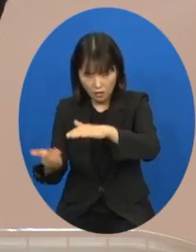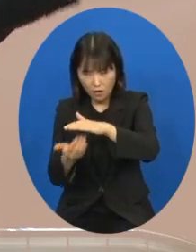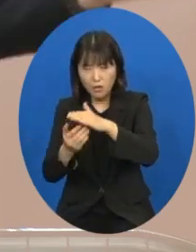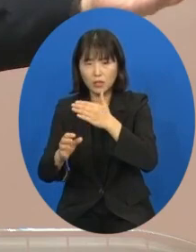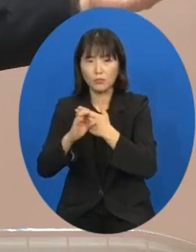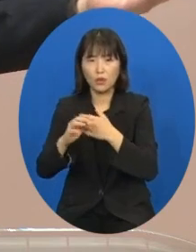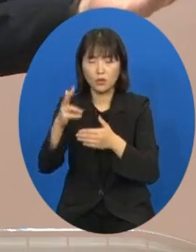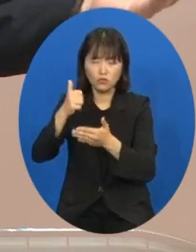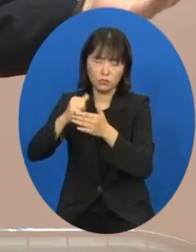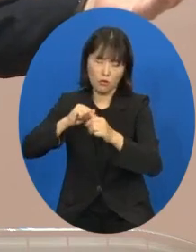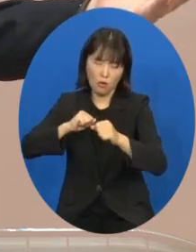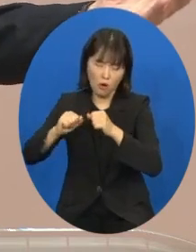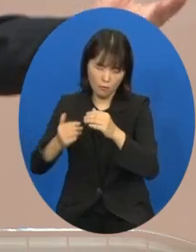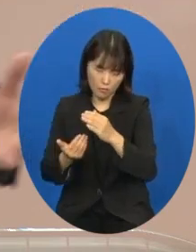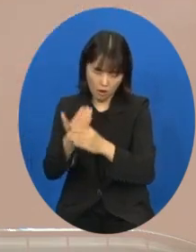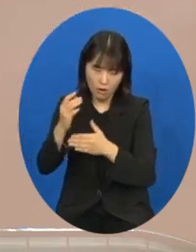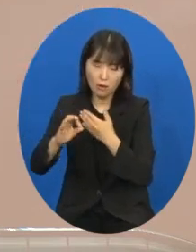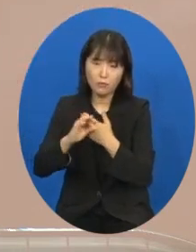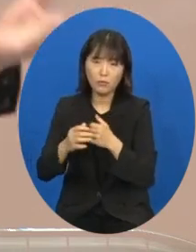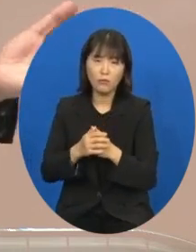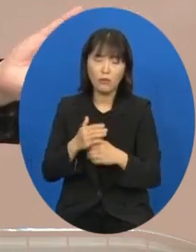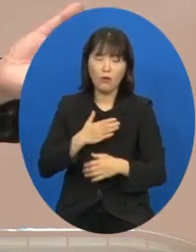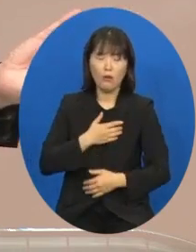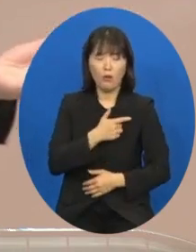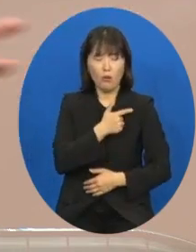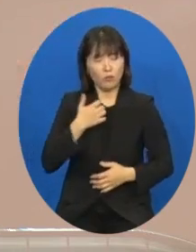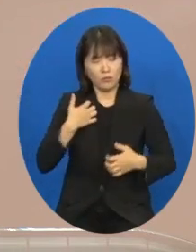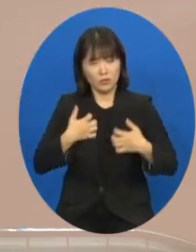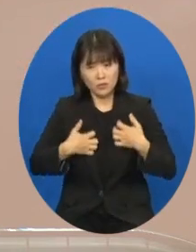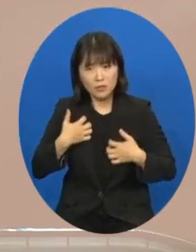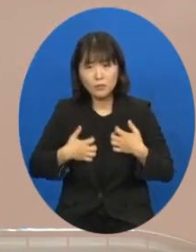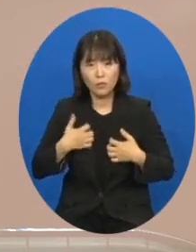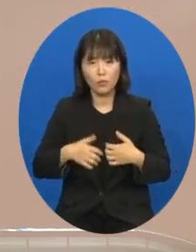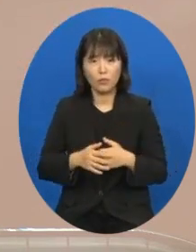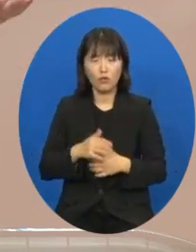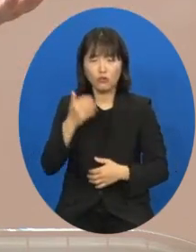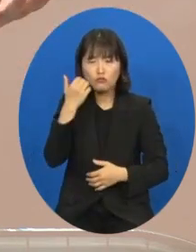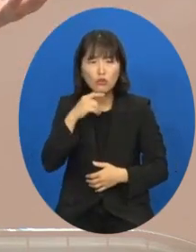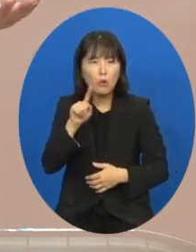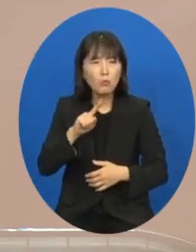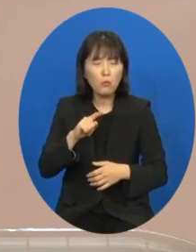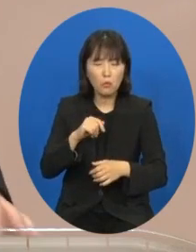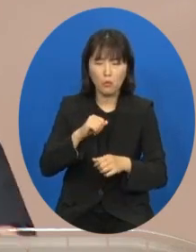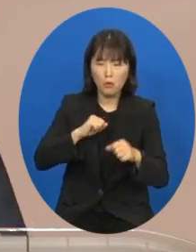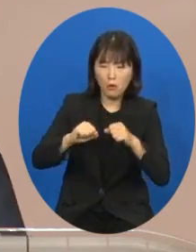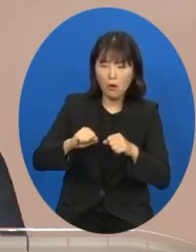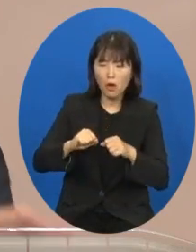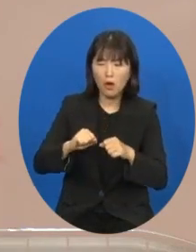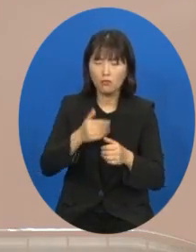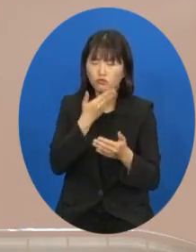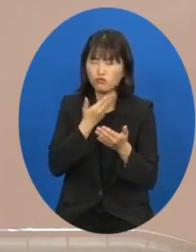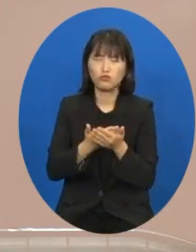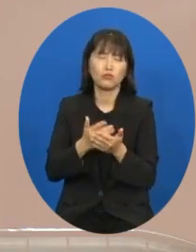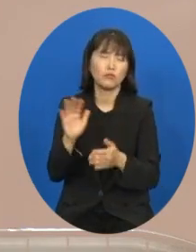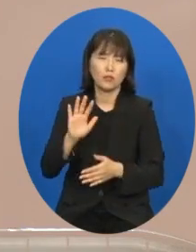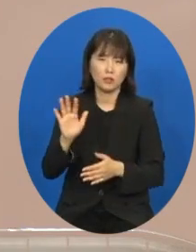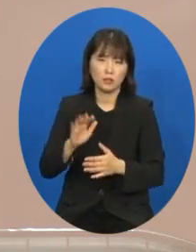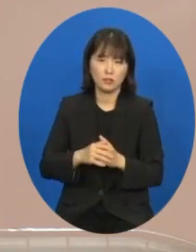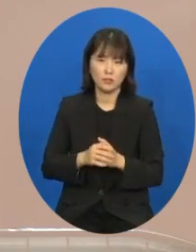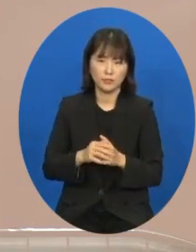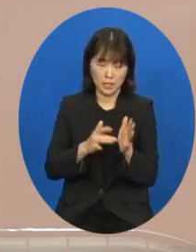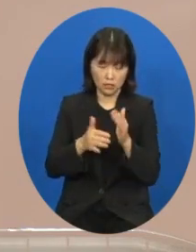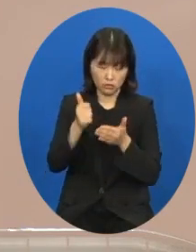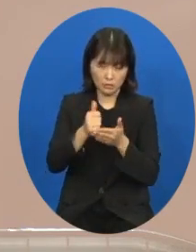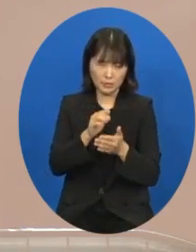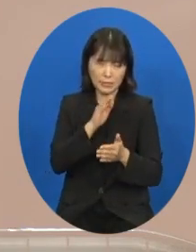주님의 역사가 일어난다면, 아, 너무 기쁜 일이지. 누가 했느냐가 뭐 중요해. 예수님을 진짜